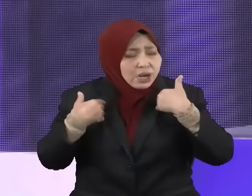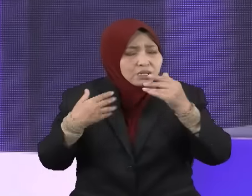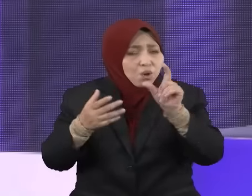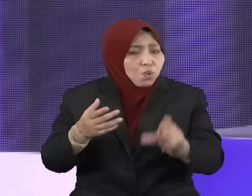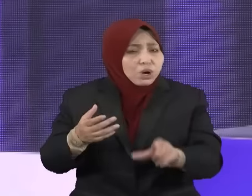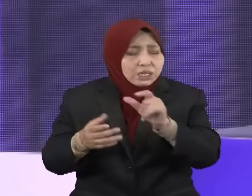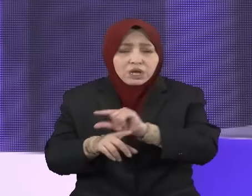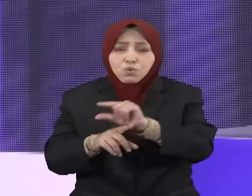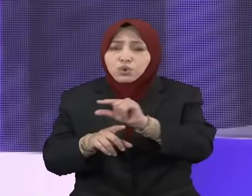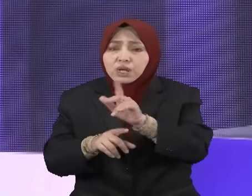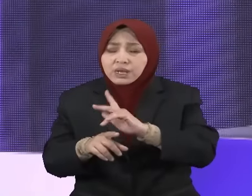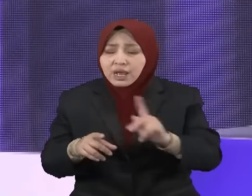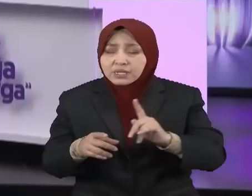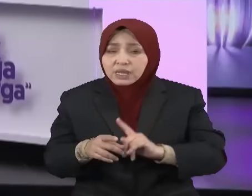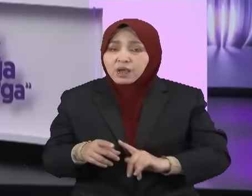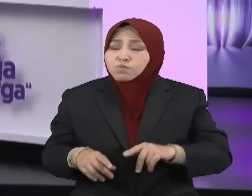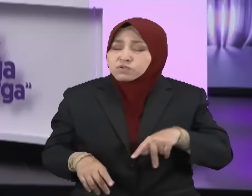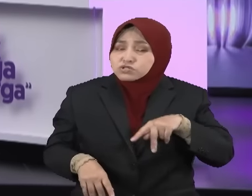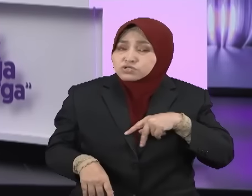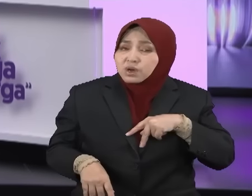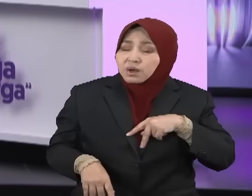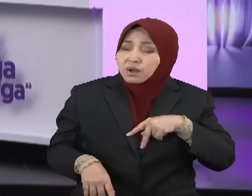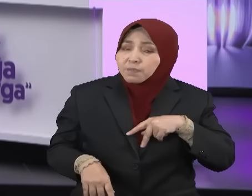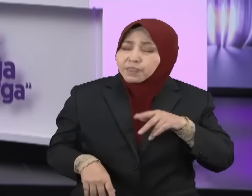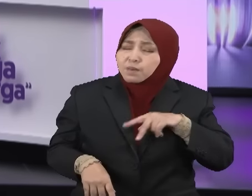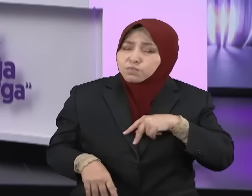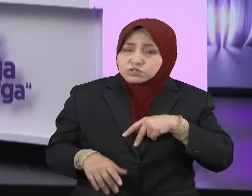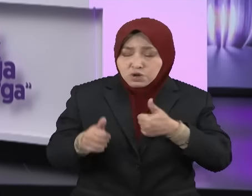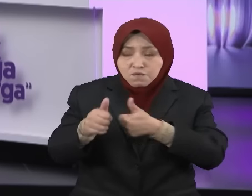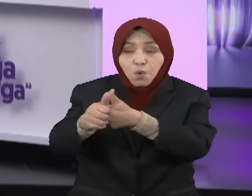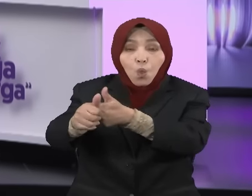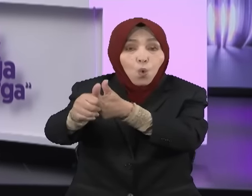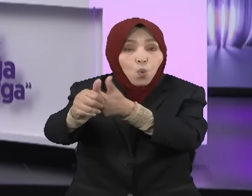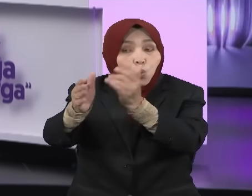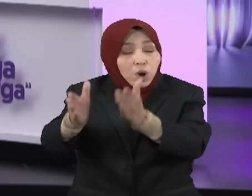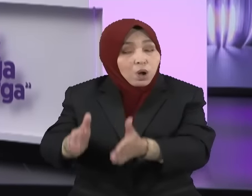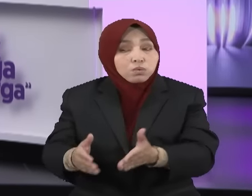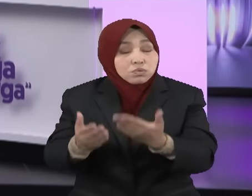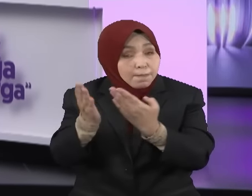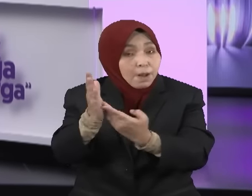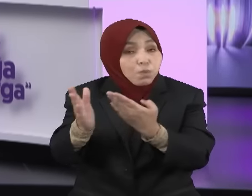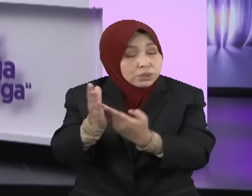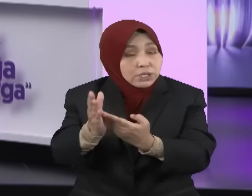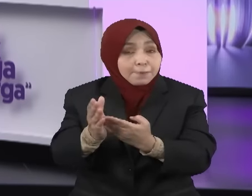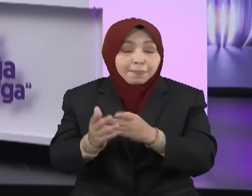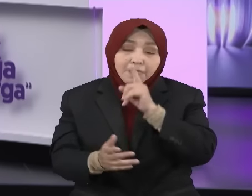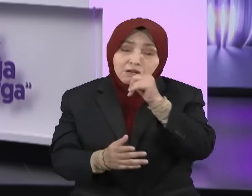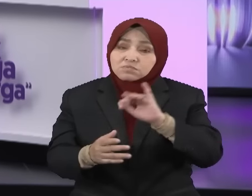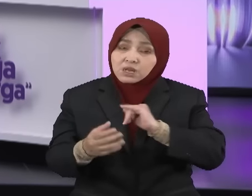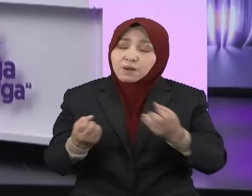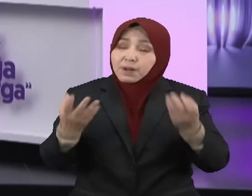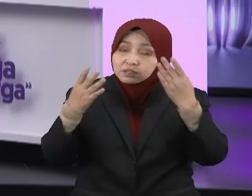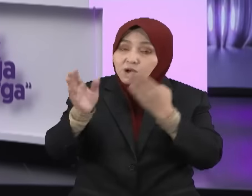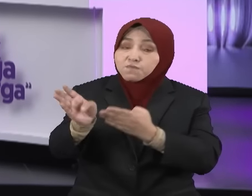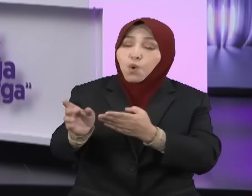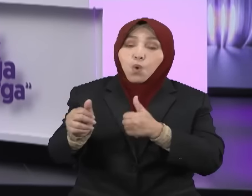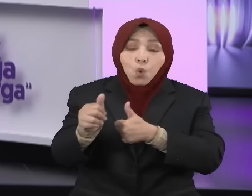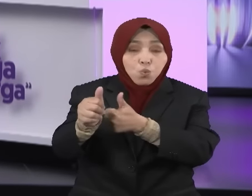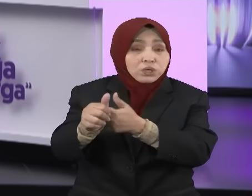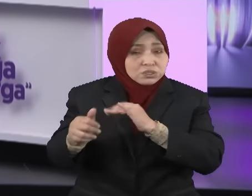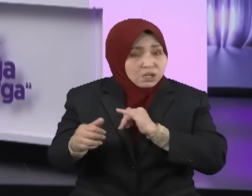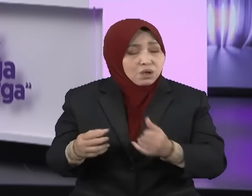yang digunakan dia punya apa, dia punya follower dia untuk membuktikan kebenaran. Saya ramai follower, follower saya ikut